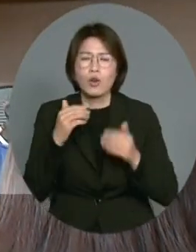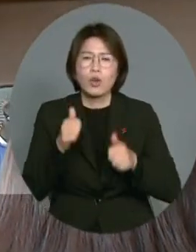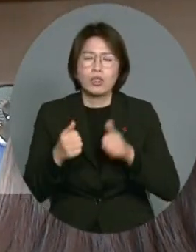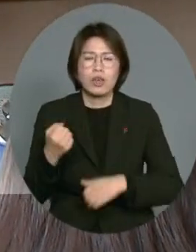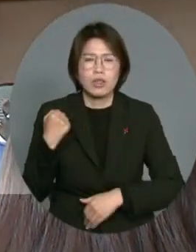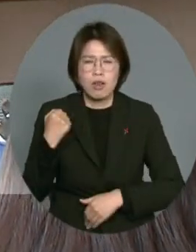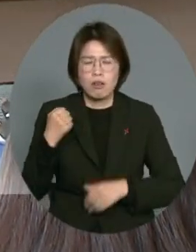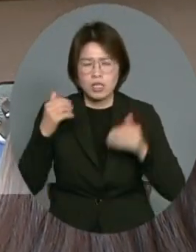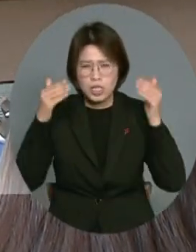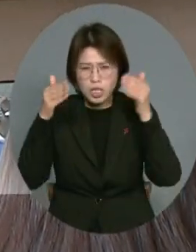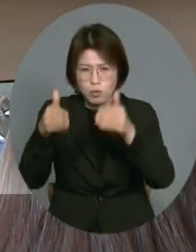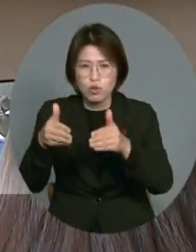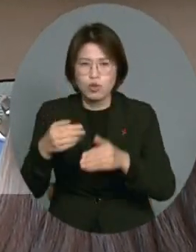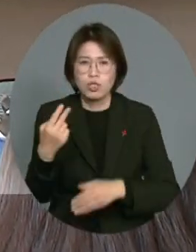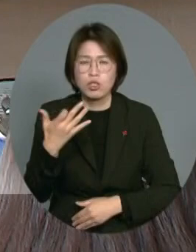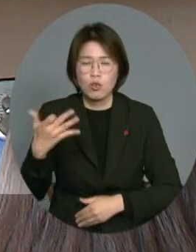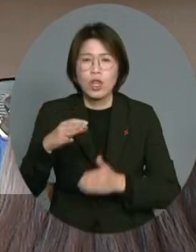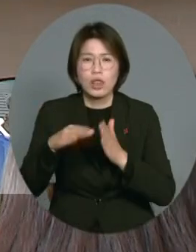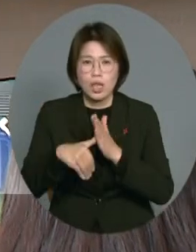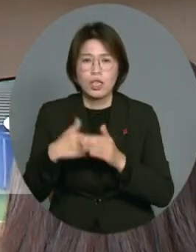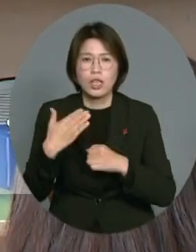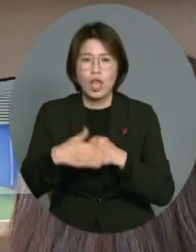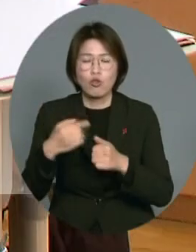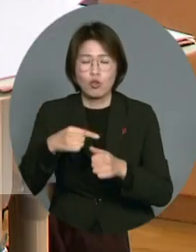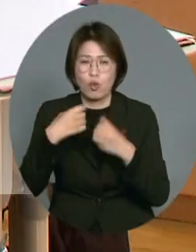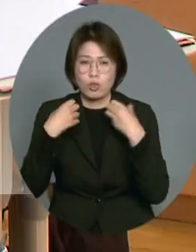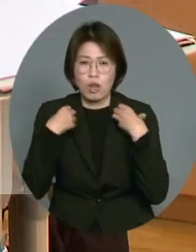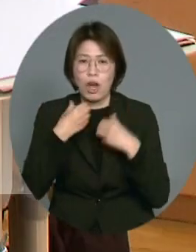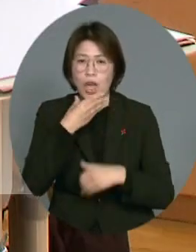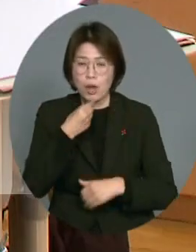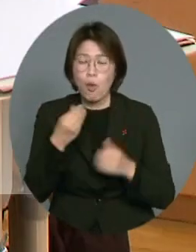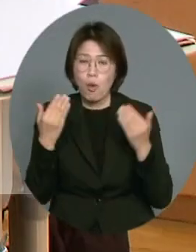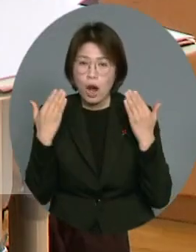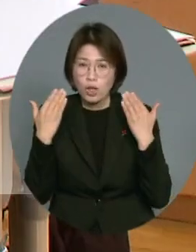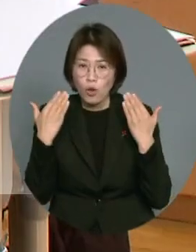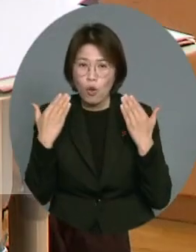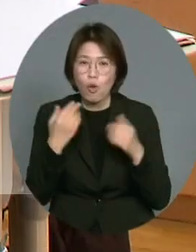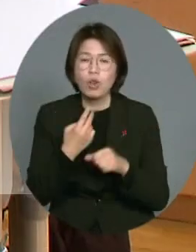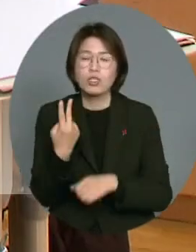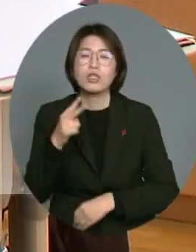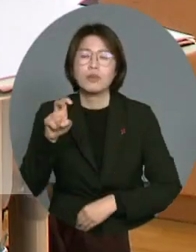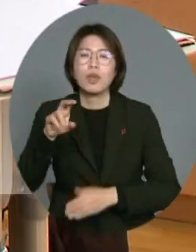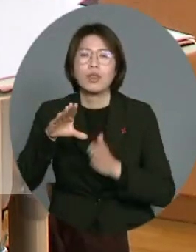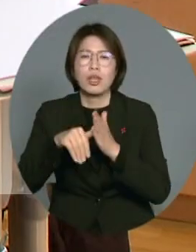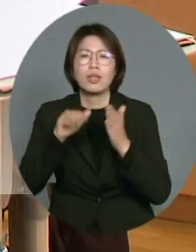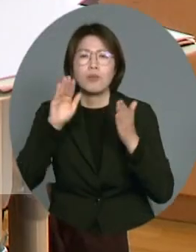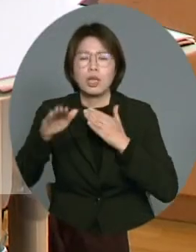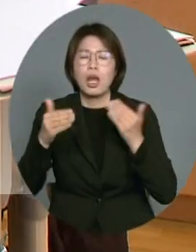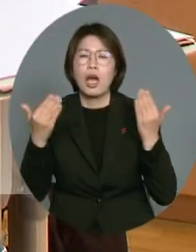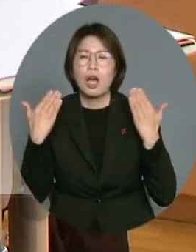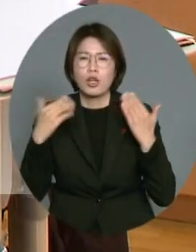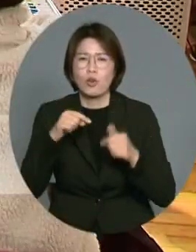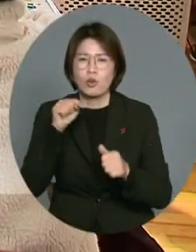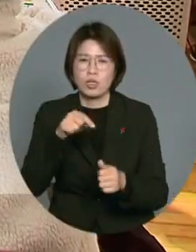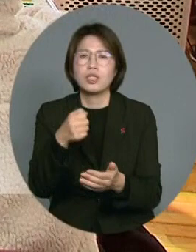집중해 2019년에는 대구교육청으로부터 행복학교로, 이듬해에는 미래학교로